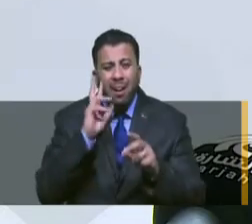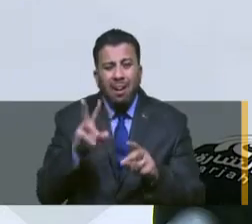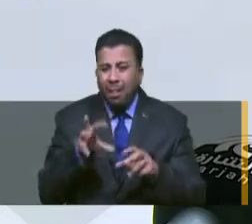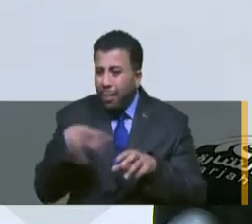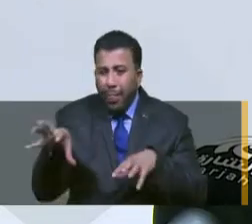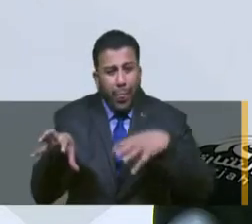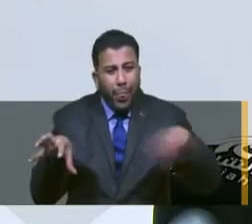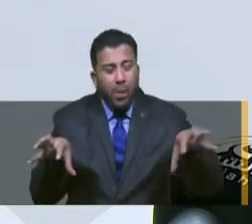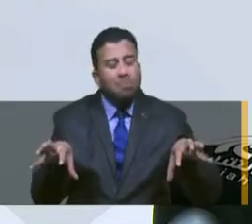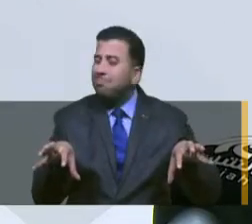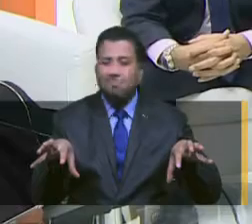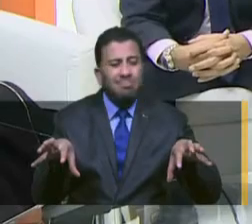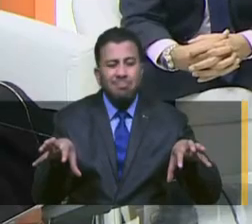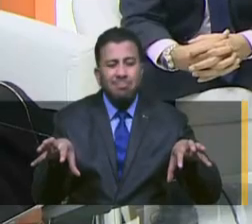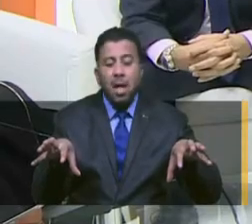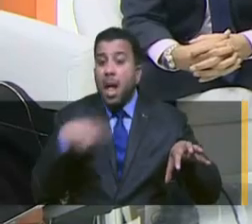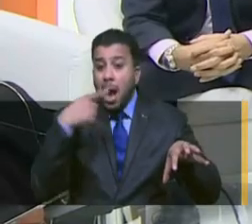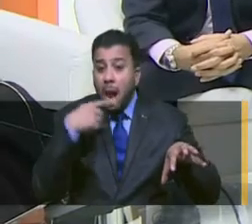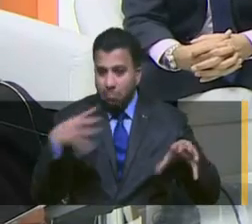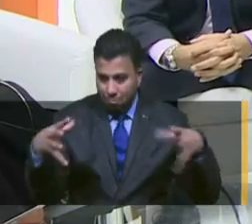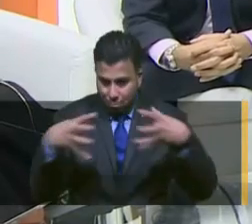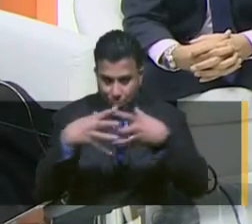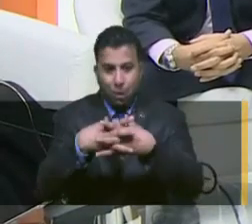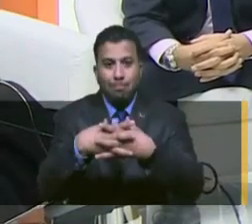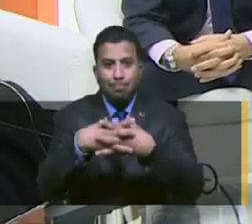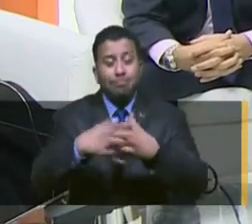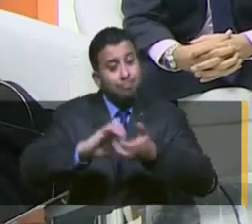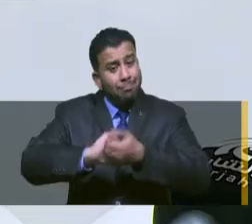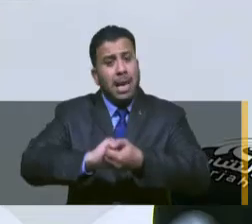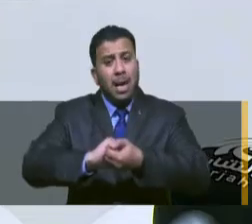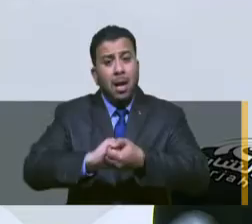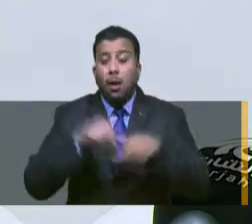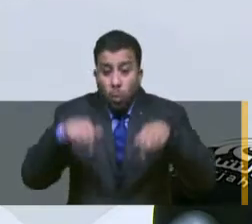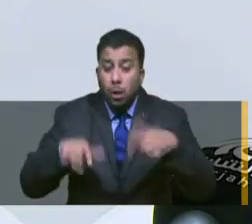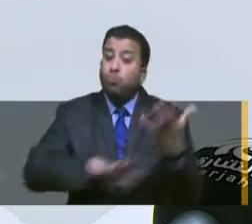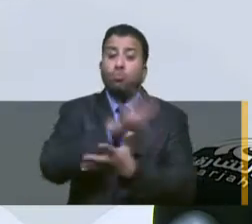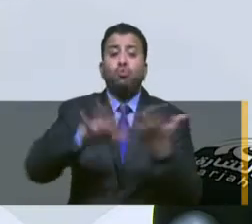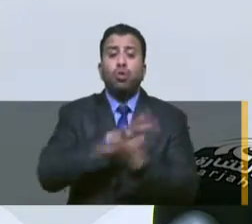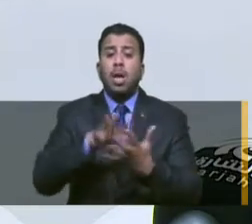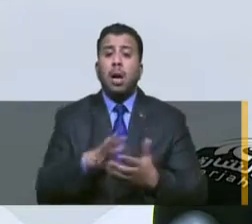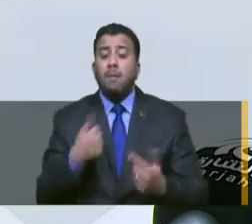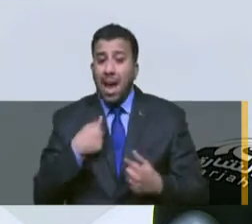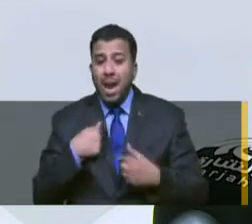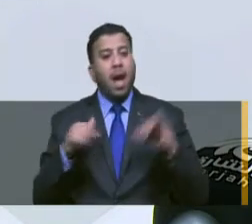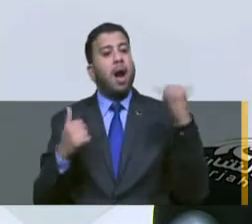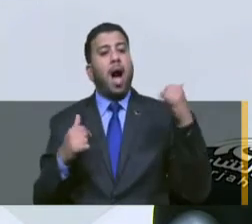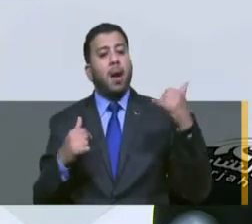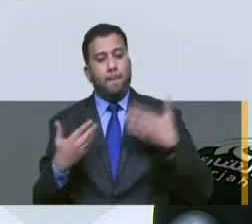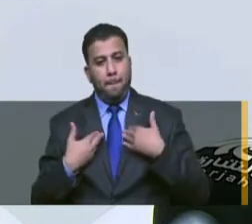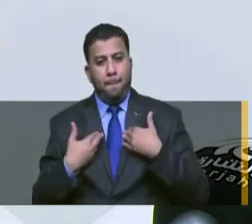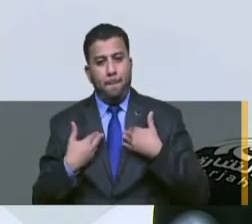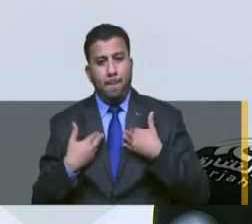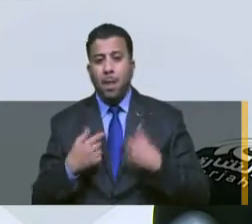يفرق، الكلام اللي يجمع. اليوم نحن في مصيبة، احنا كعنصر عرب يعني